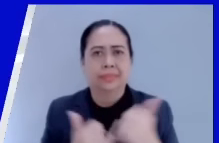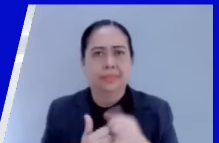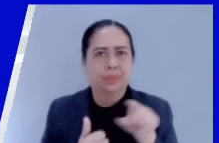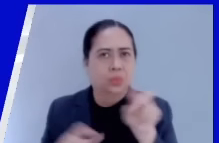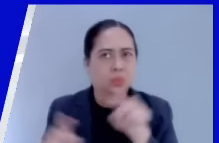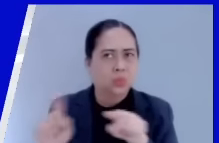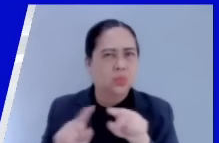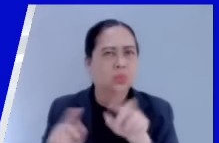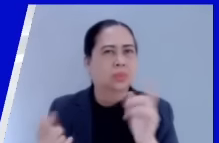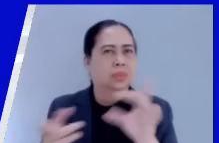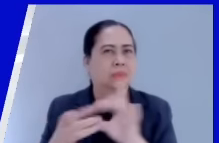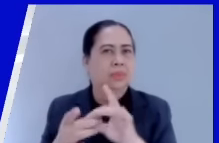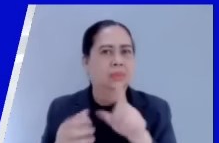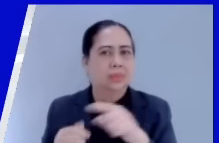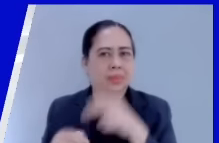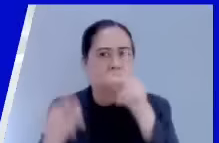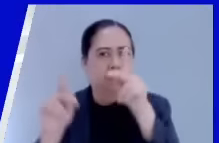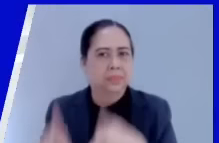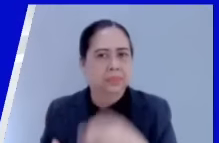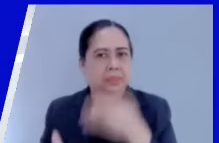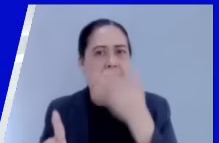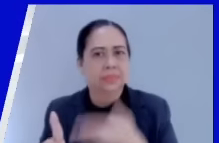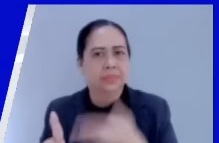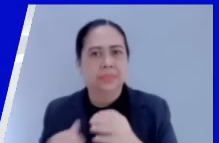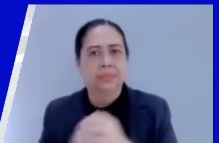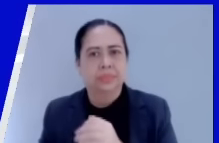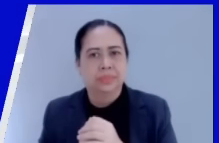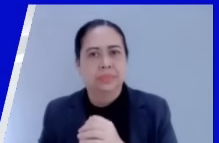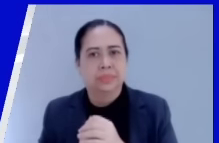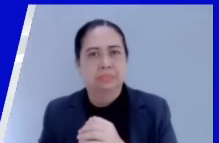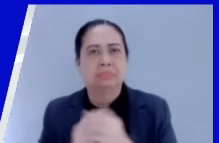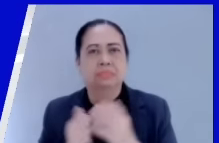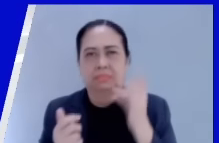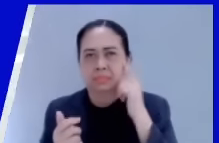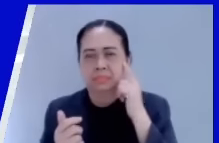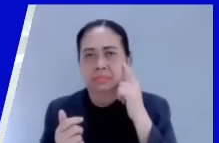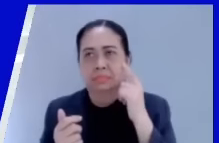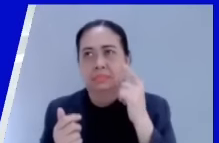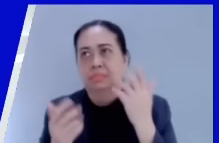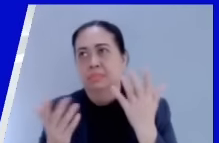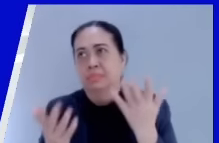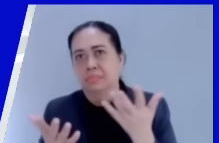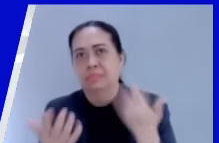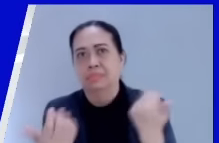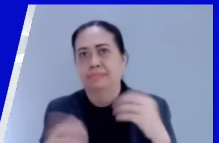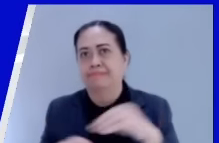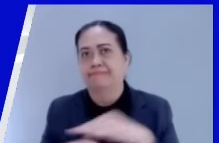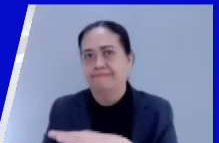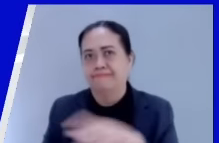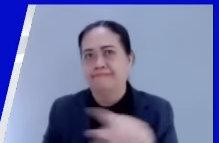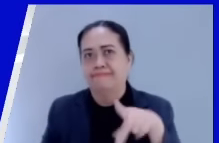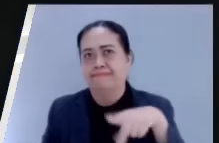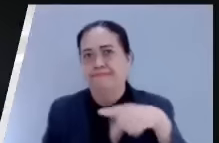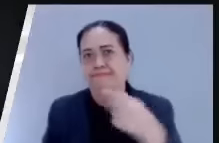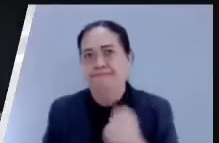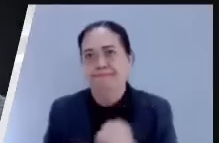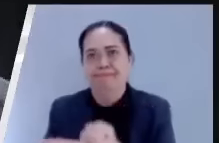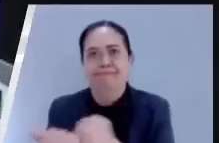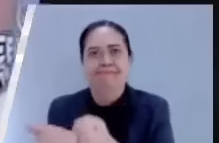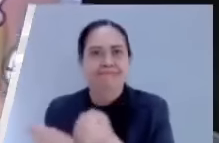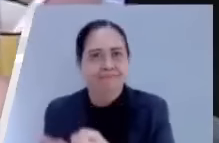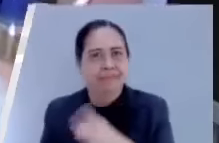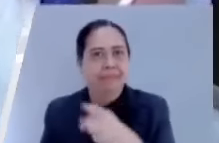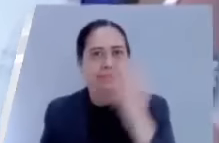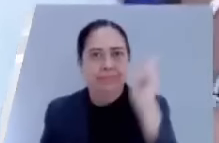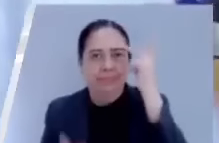particular na tao, hindi malayong isipin na meron din pinapatakbo mga yan o tinuturuan. Itong